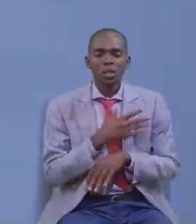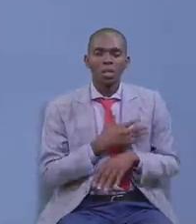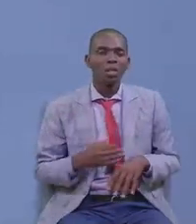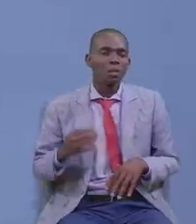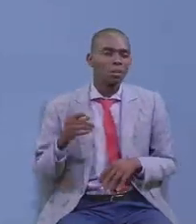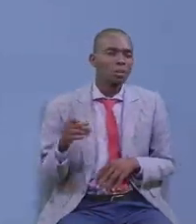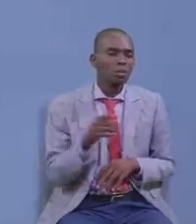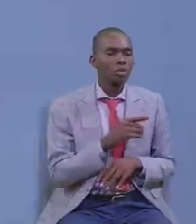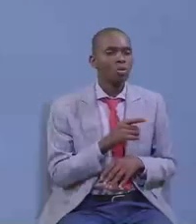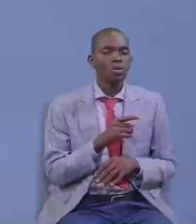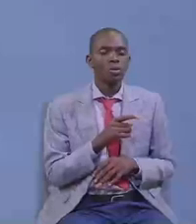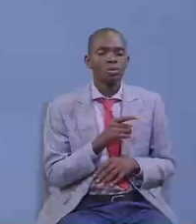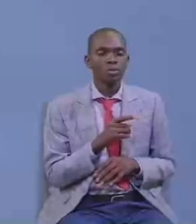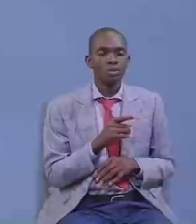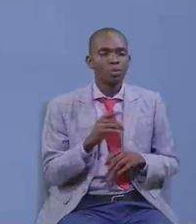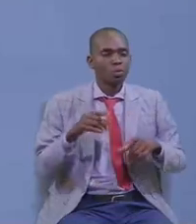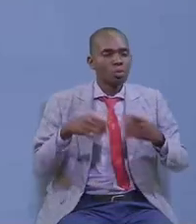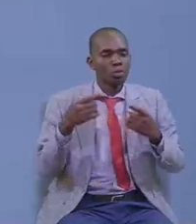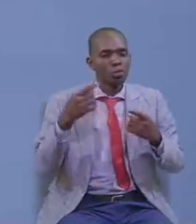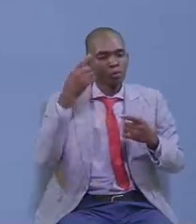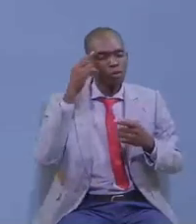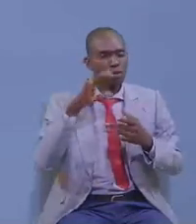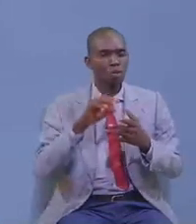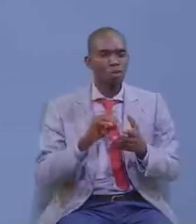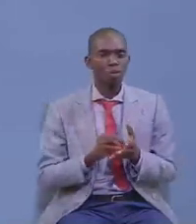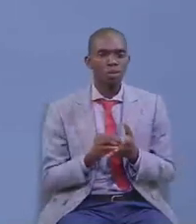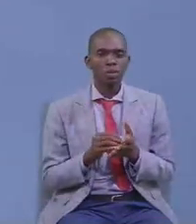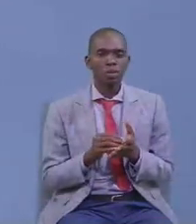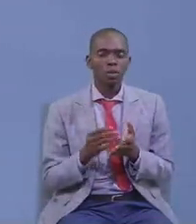Et toi, tu veux notre barque pour ton service? Non!